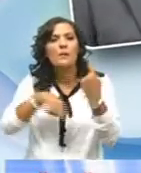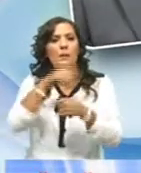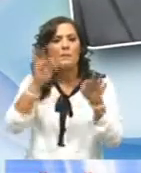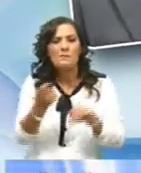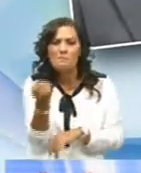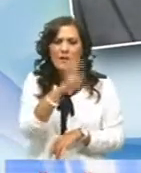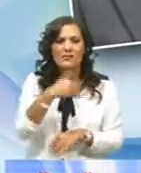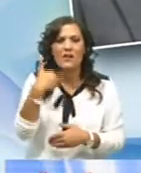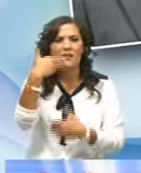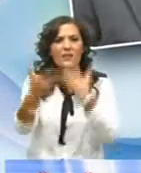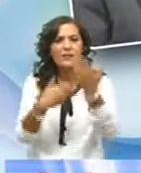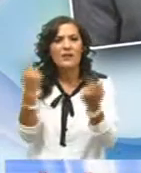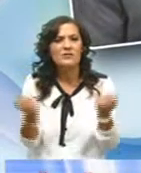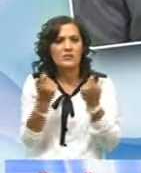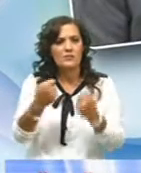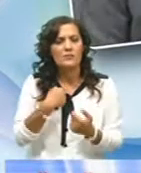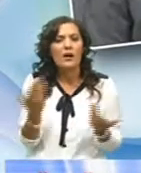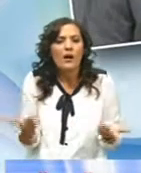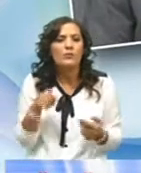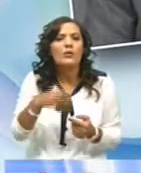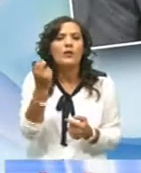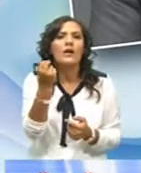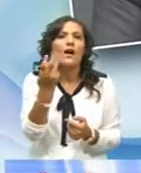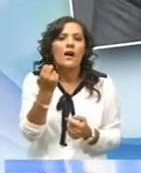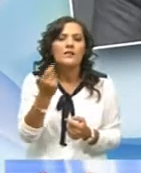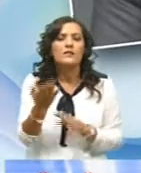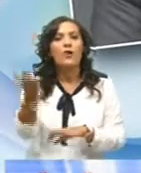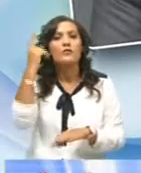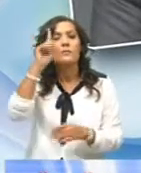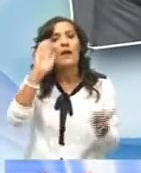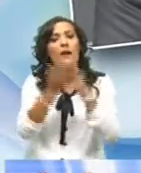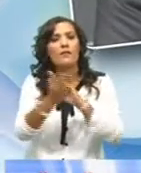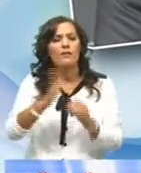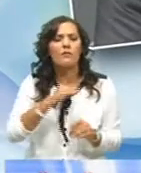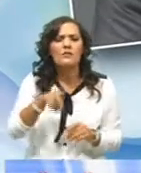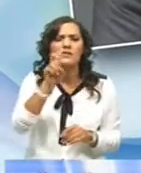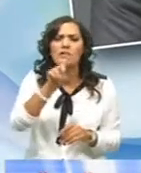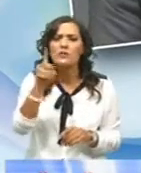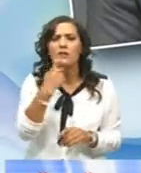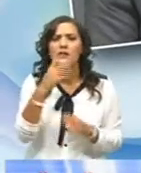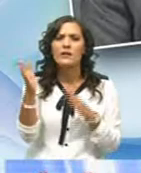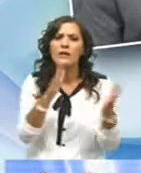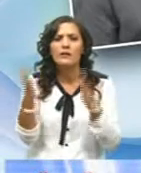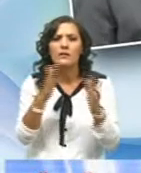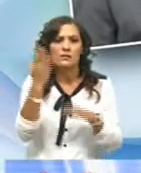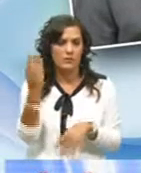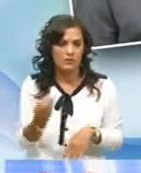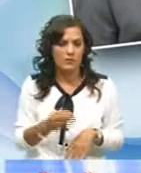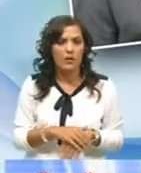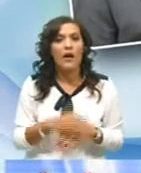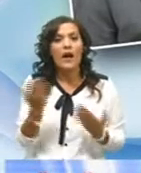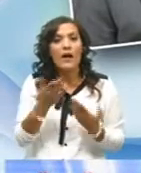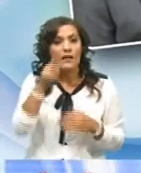Demin Size anlatmaya çalıştım halbuki bu kanserin öncesi ve evre var Bu da 8-10 yıl kadar sürebiliyor